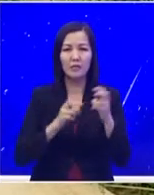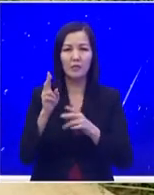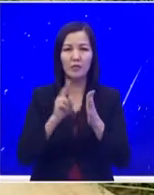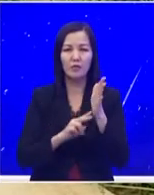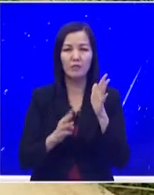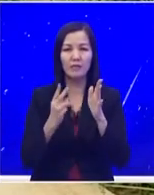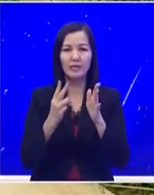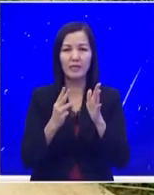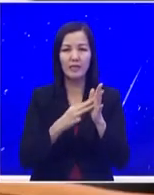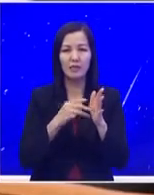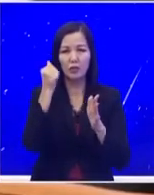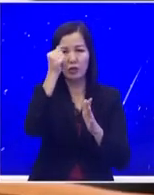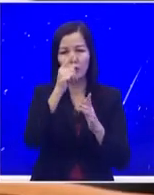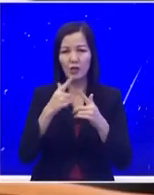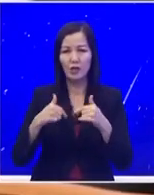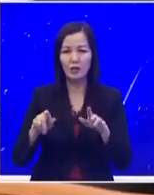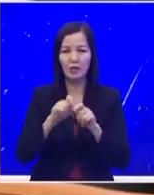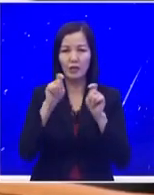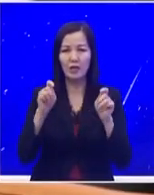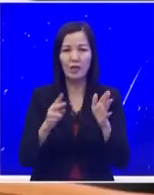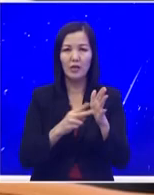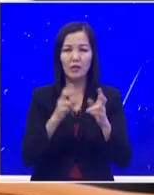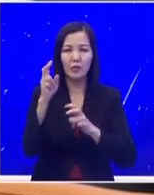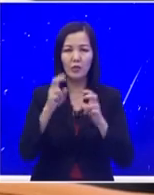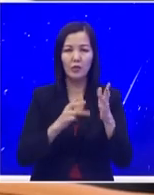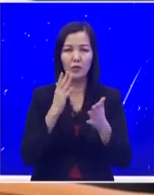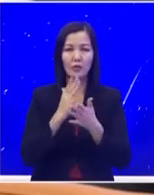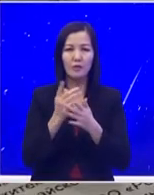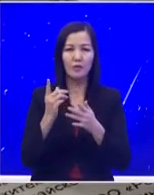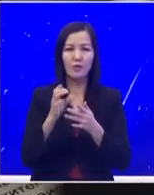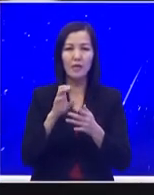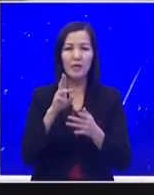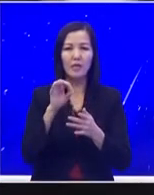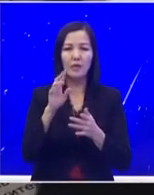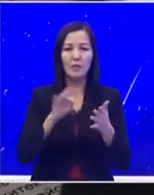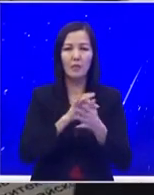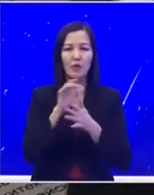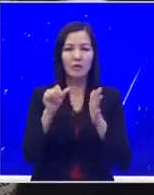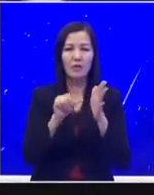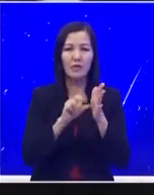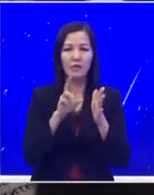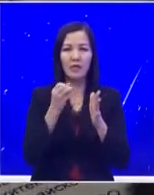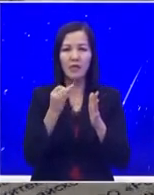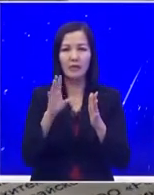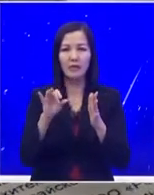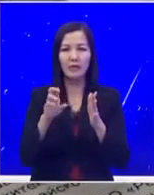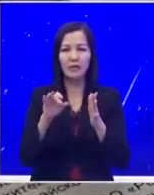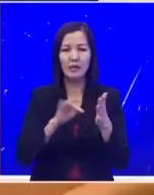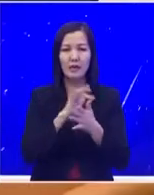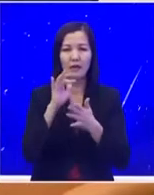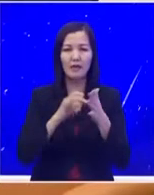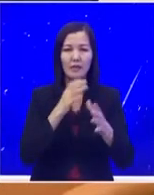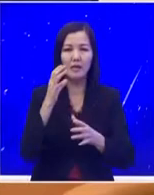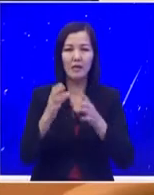Кайсеридегі индустриалдық аймақта құрылған. Қазір 7 өндірістік нысаны бар. Оның біреуі Стамбулда, алтауы Кайсери қаласында орналасқан. Өнімдеріміз